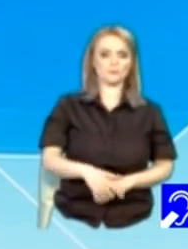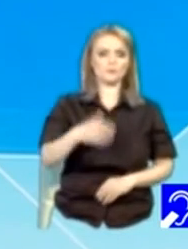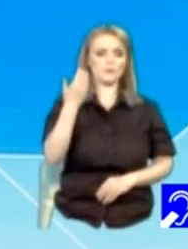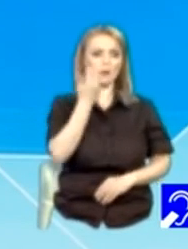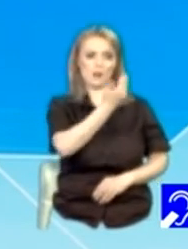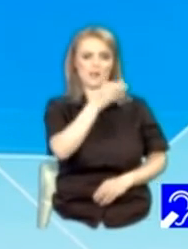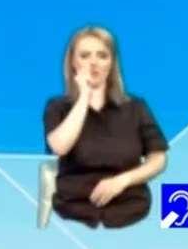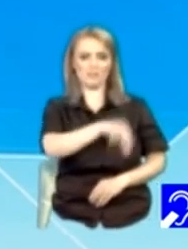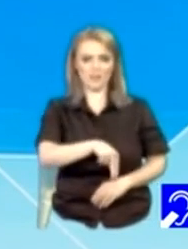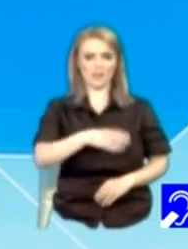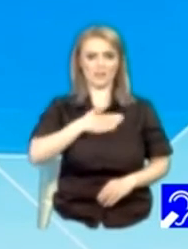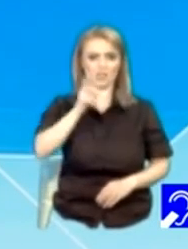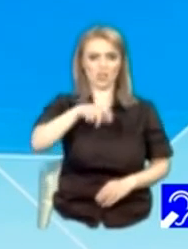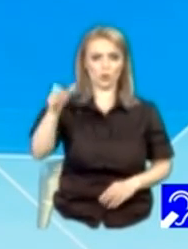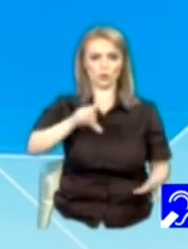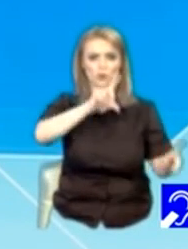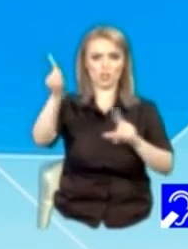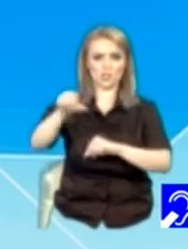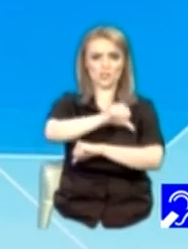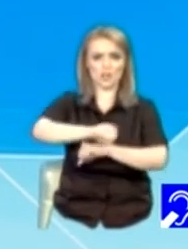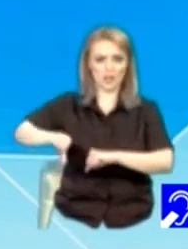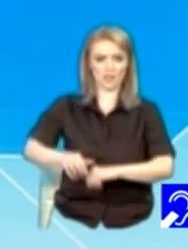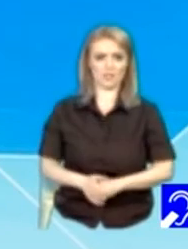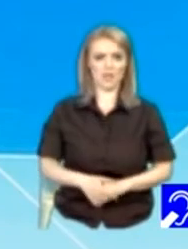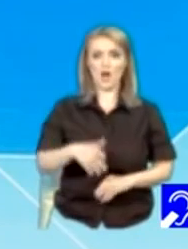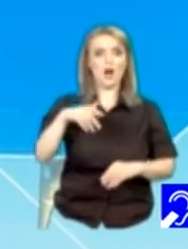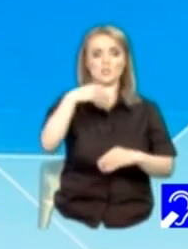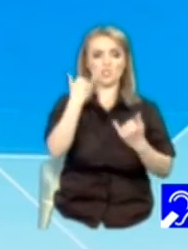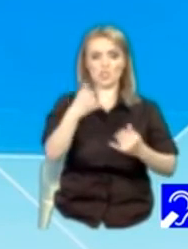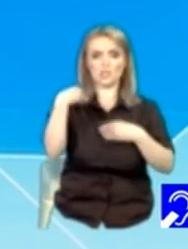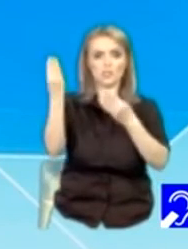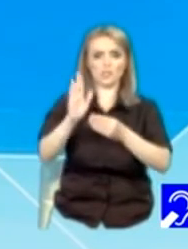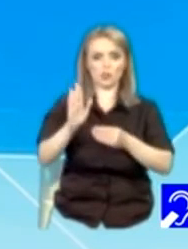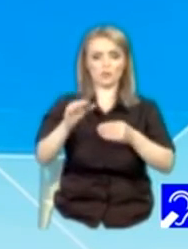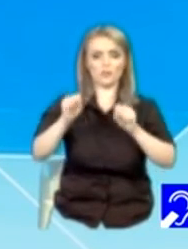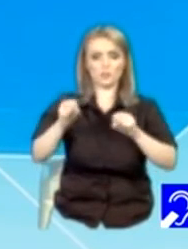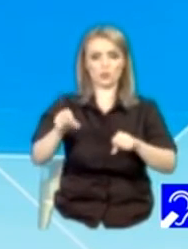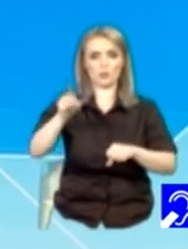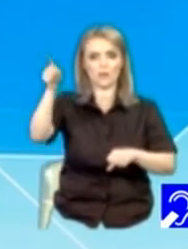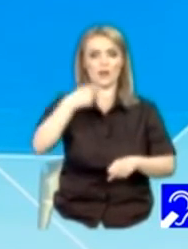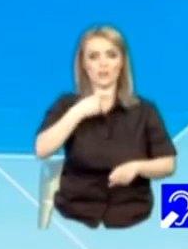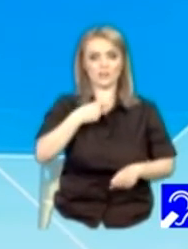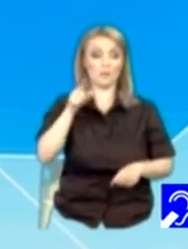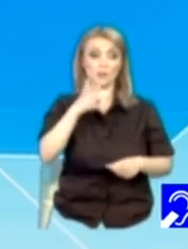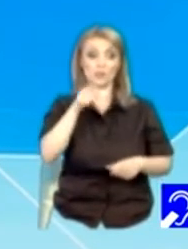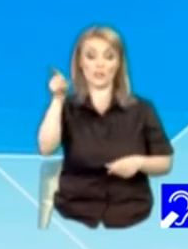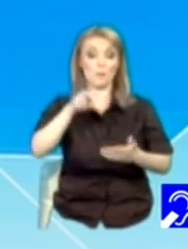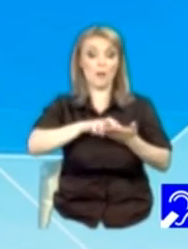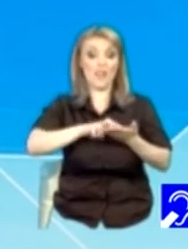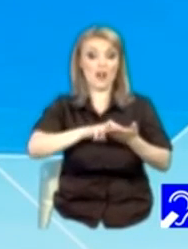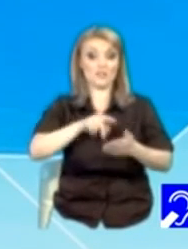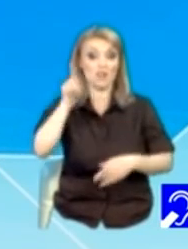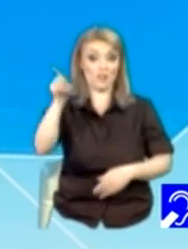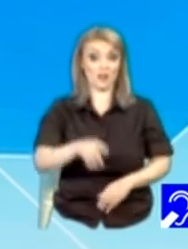procedau înaintașii lor ideologici, să nu voteze pentru că au frică. Ei au frică inclusiv și prin faptul că